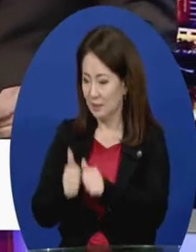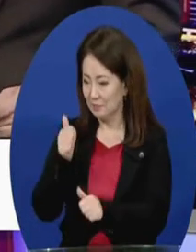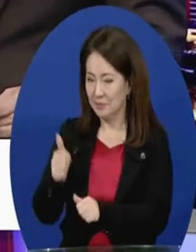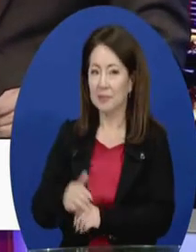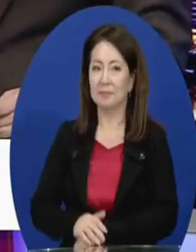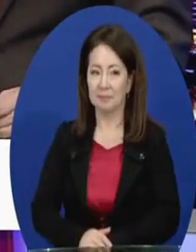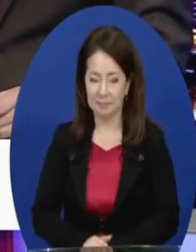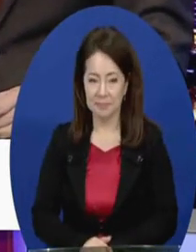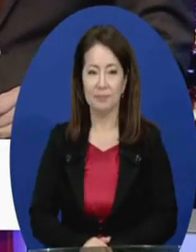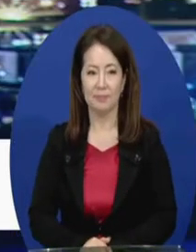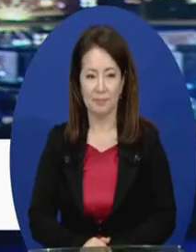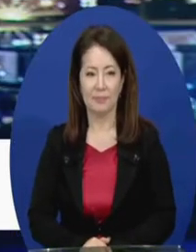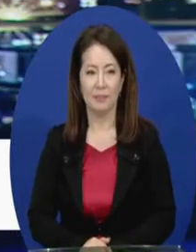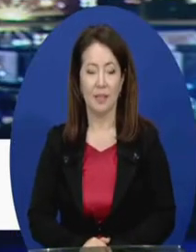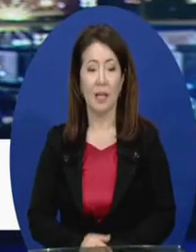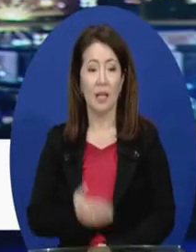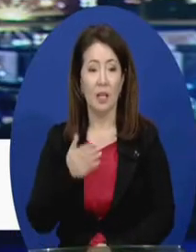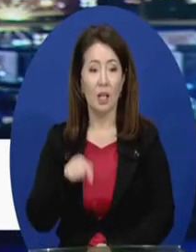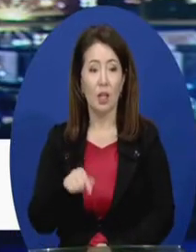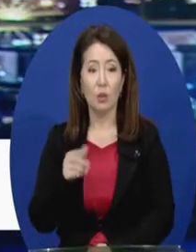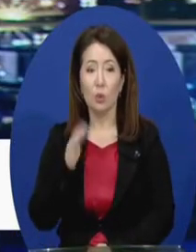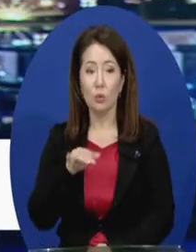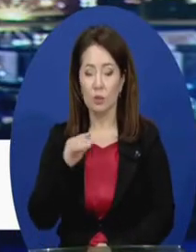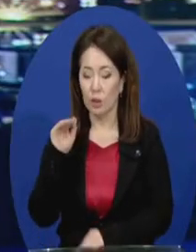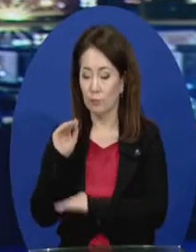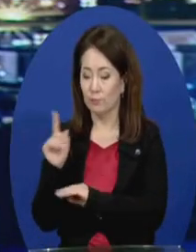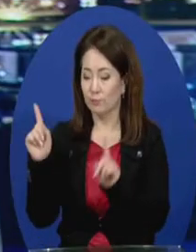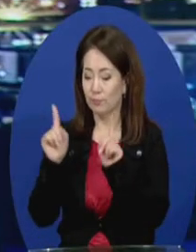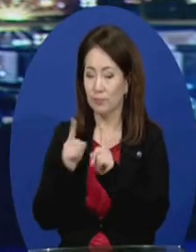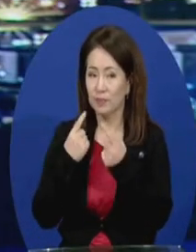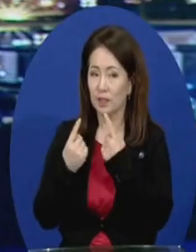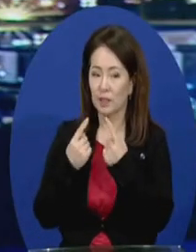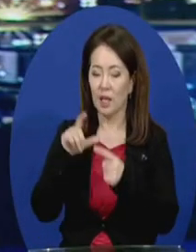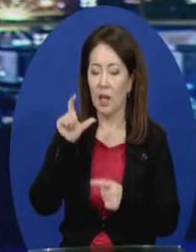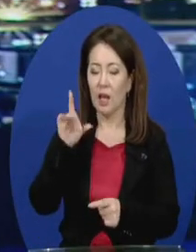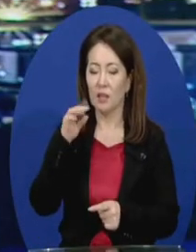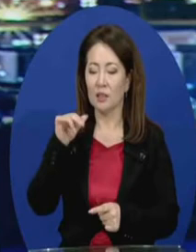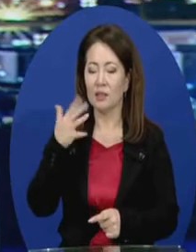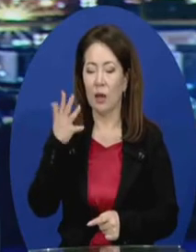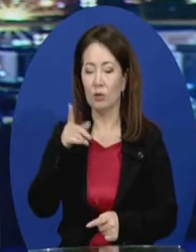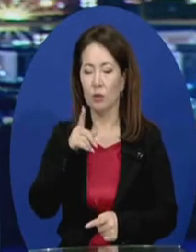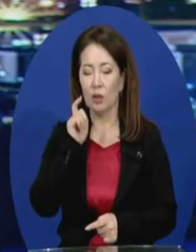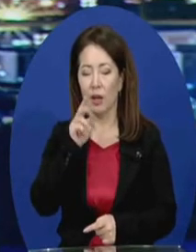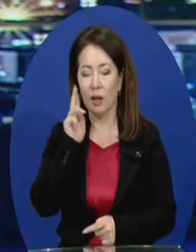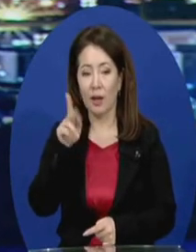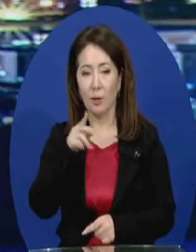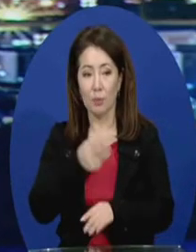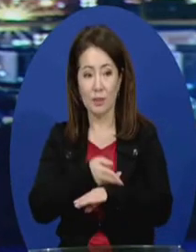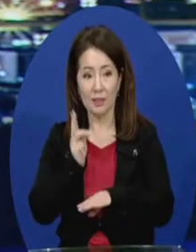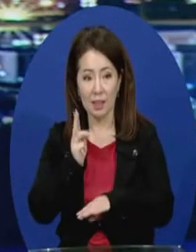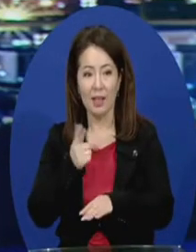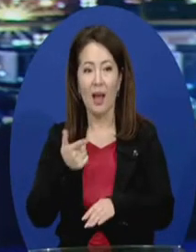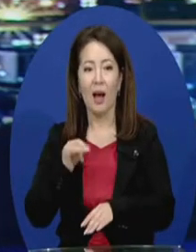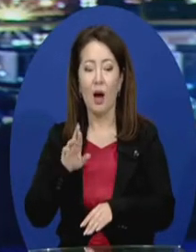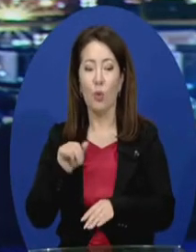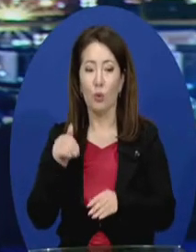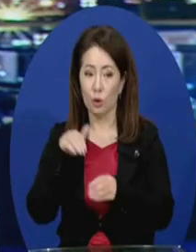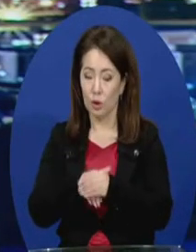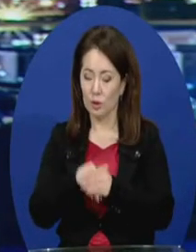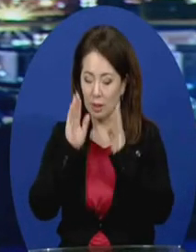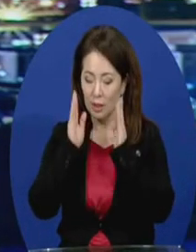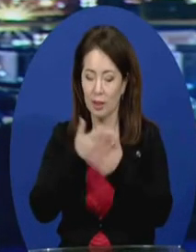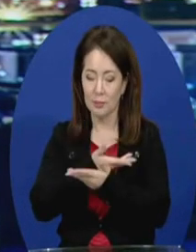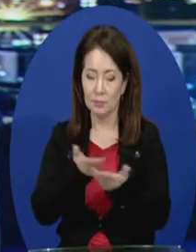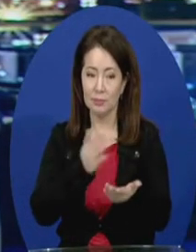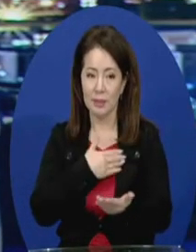хүсье. За баярлалаа. Үзэгчдээ энэ удаагийн зочны ярилцлагад Эрдэнэс 5-7 хувьцаат компани гүйцэтгэх захиралгын үйл оролцлоо. Анхаарал тавьсан